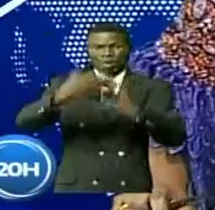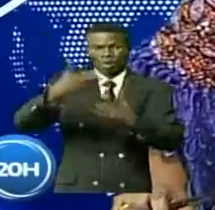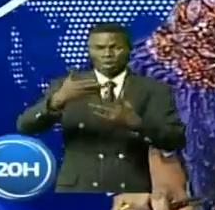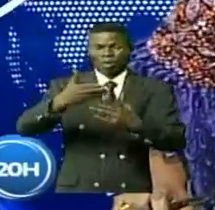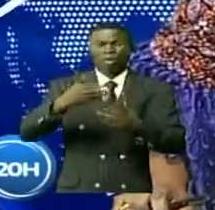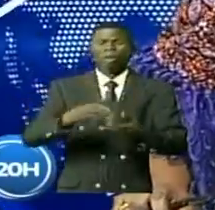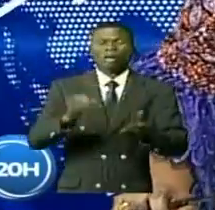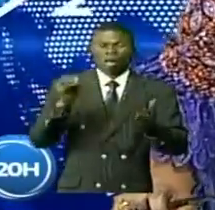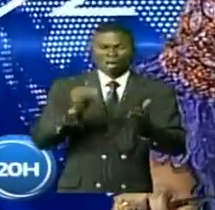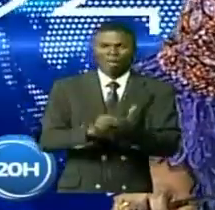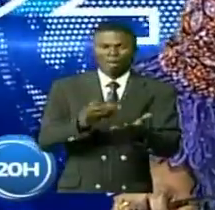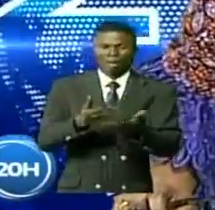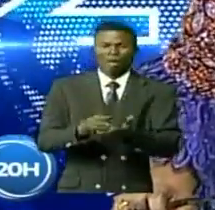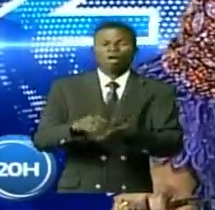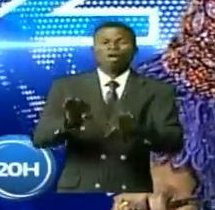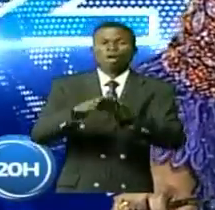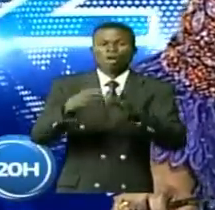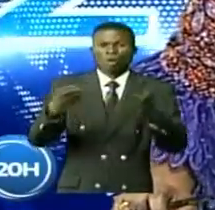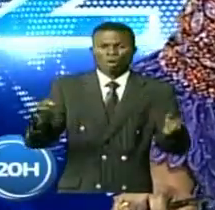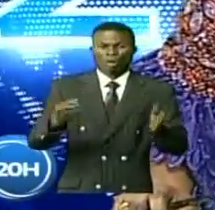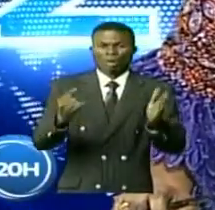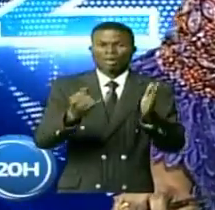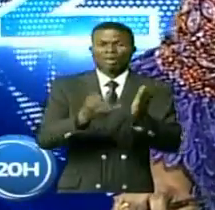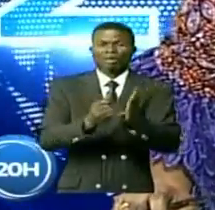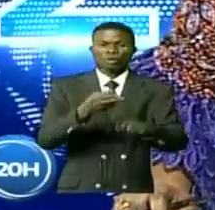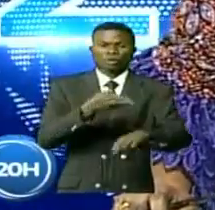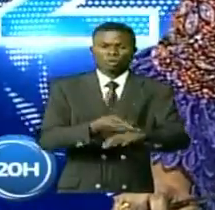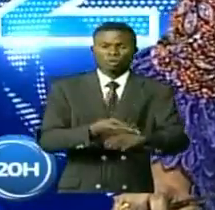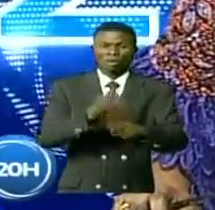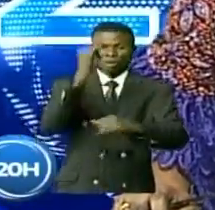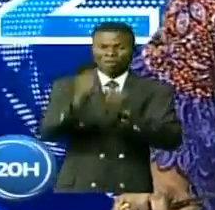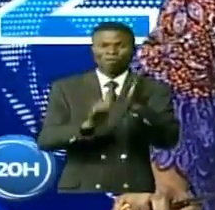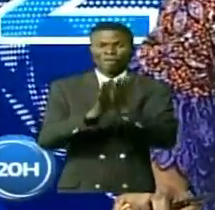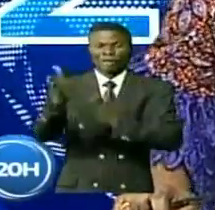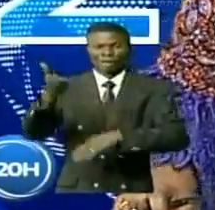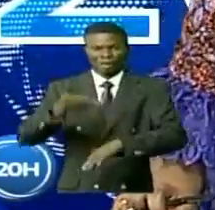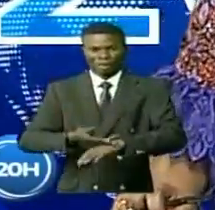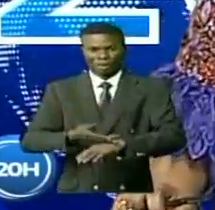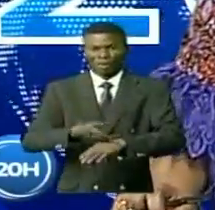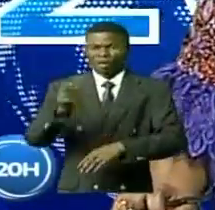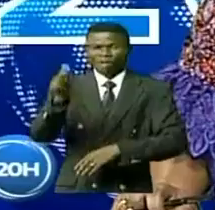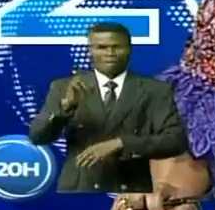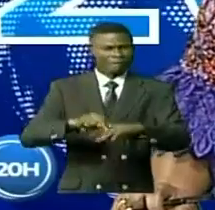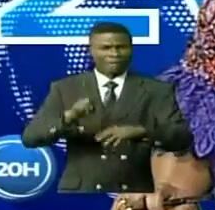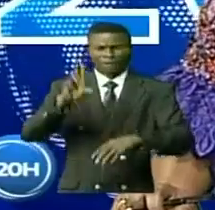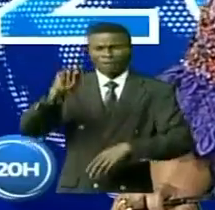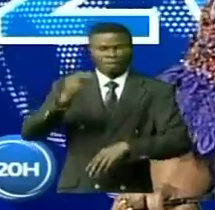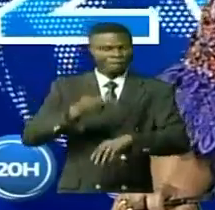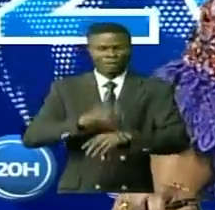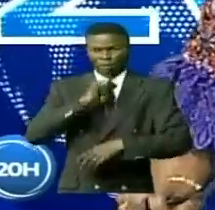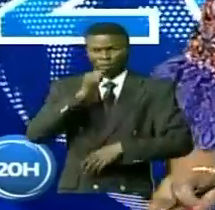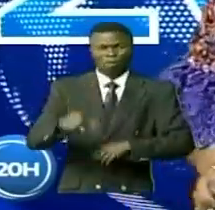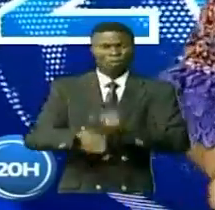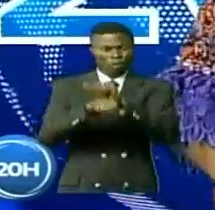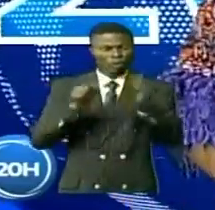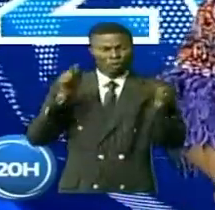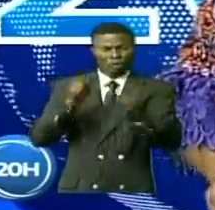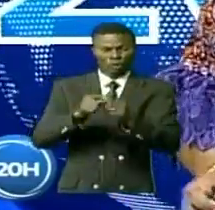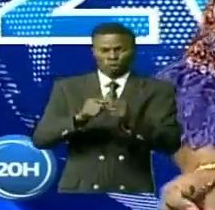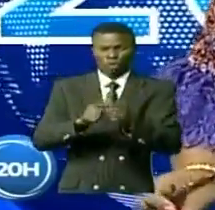revues. Elles s'ouvrent désormais de 6h à 15h et non à 20h comme des coutumes jusqu'à nouvel